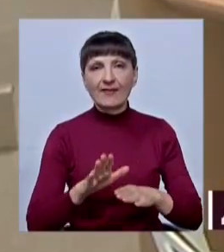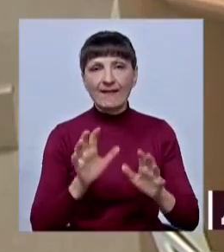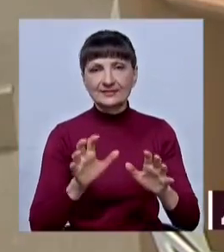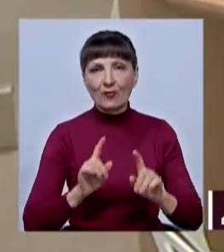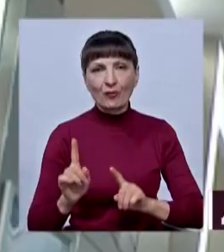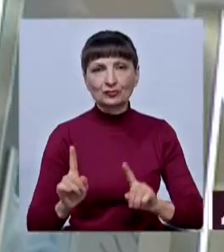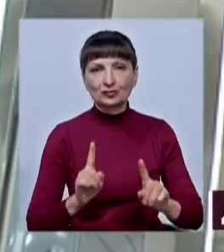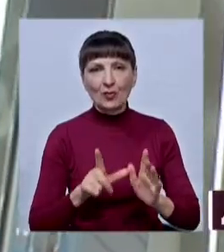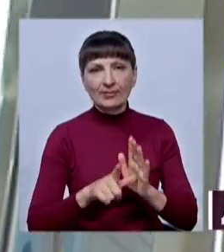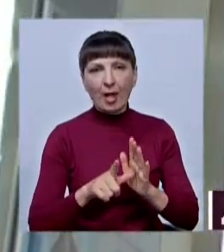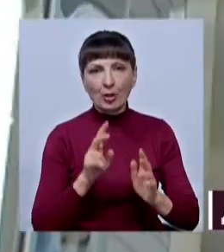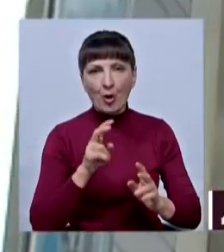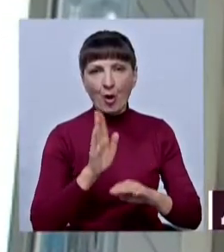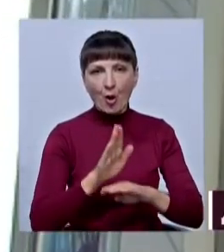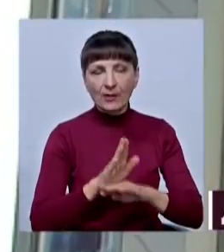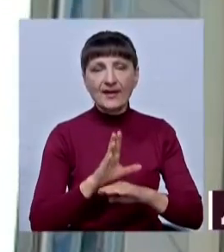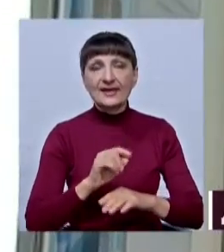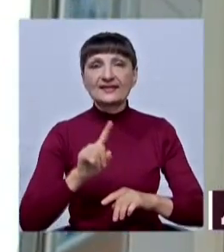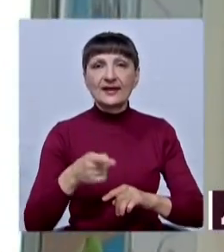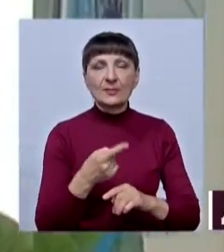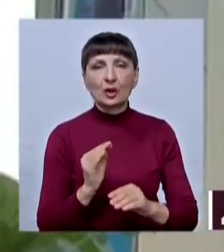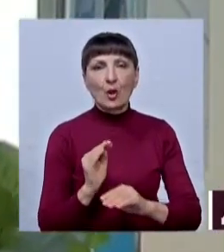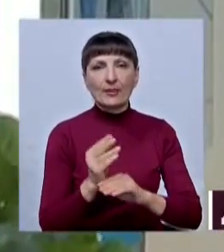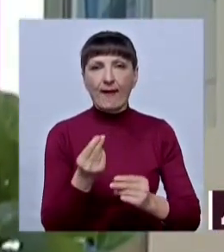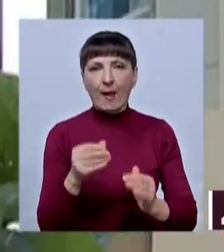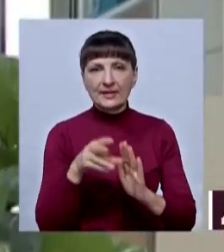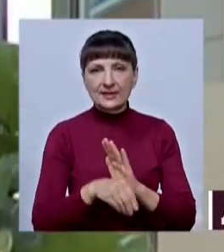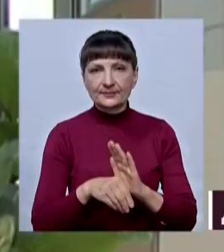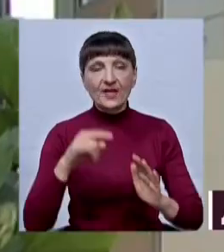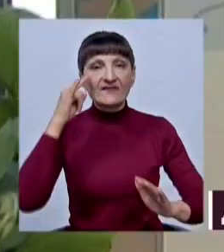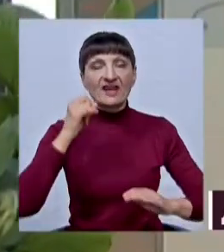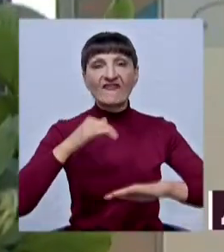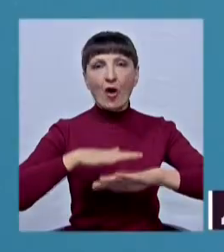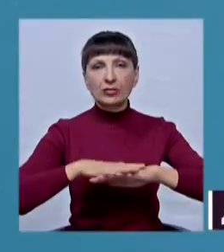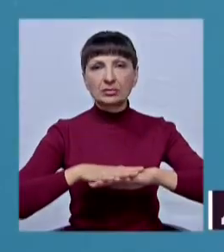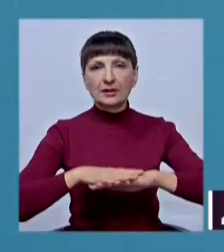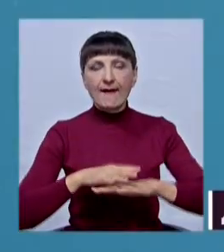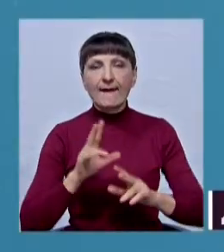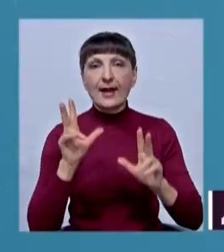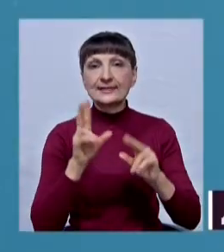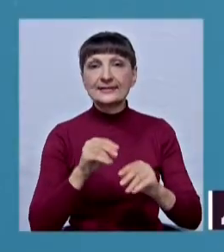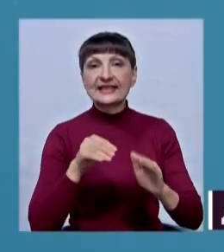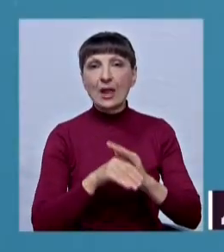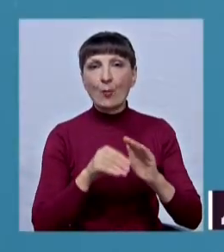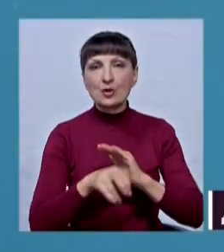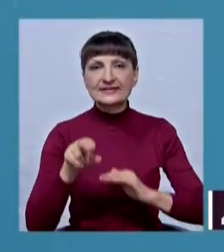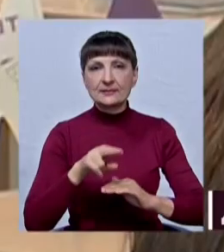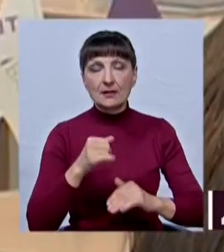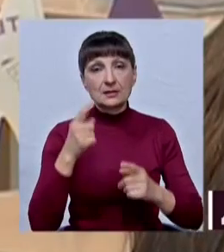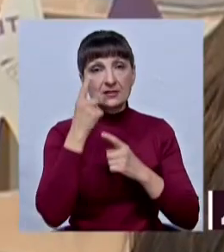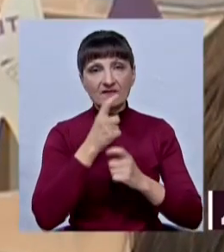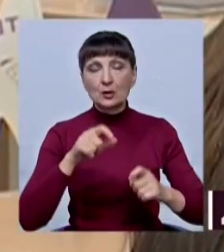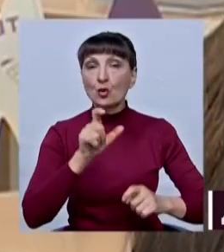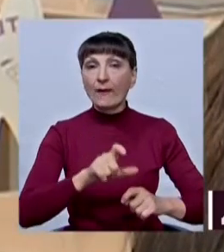реагирования и требований по дополнительной капитализации в казахстанском фонда гарантирования депозитов свою очередь заявили что